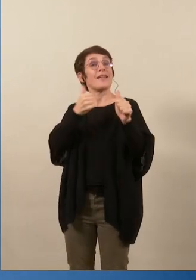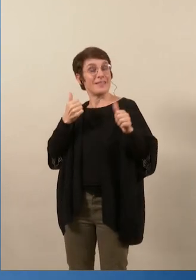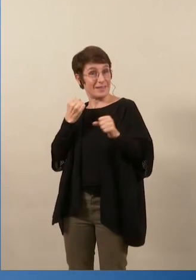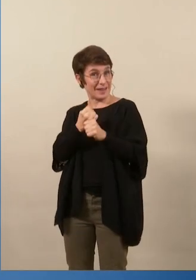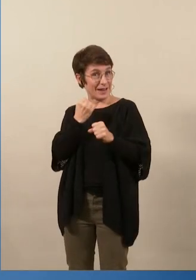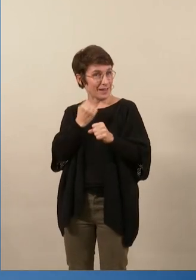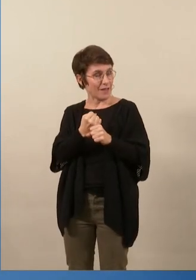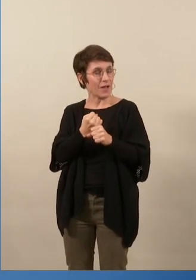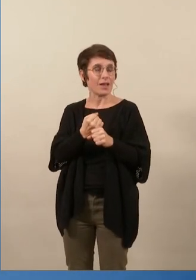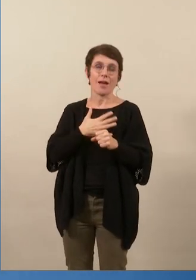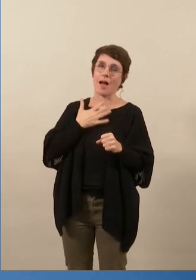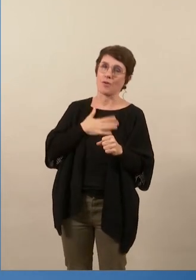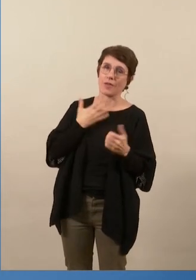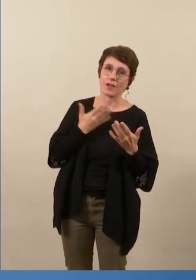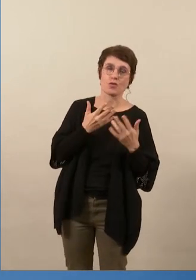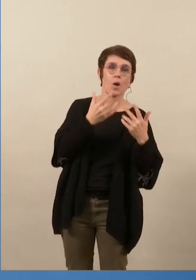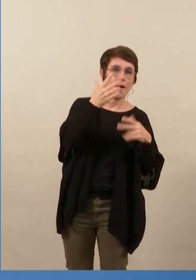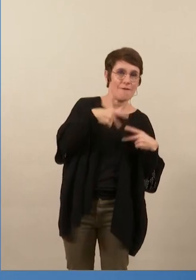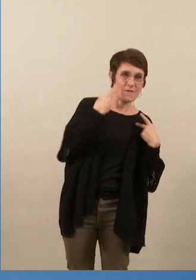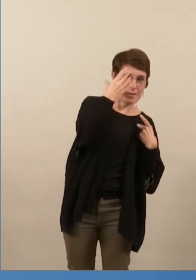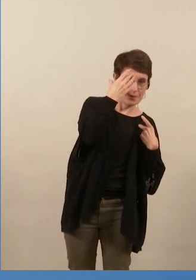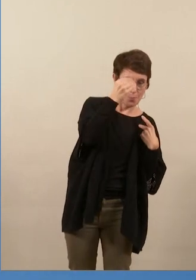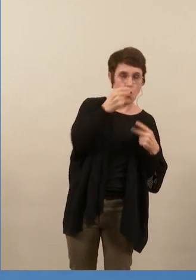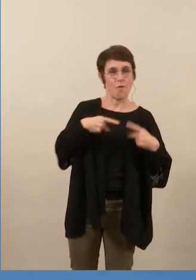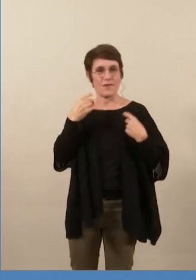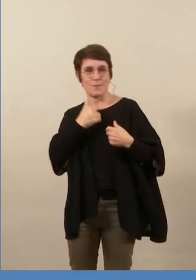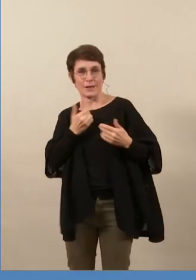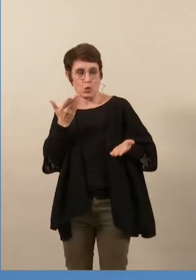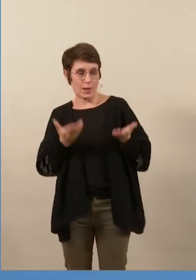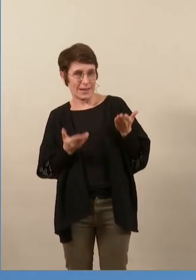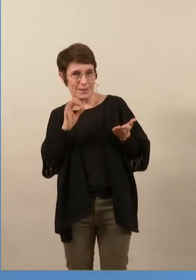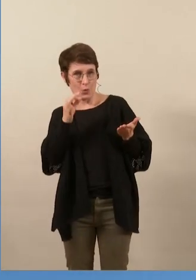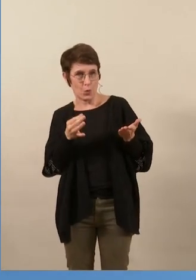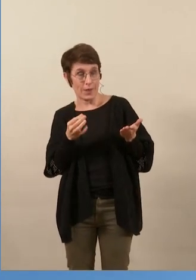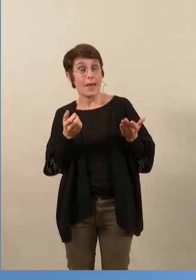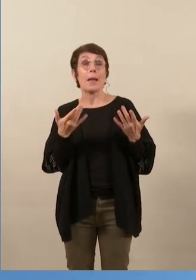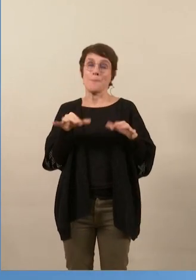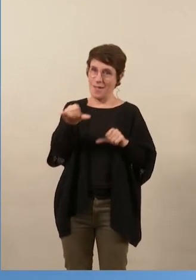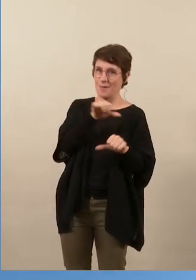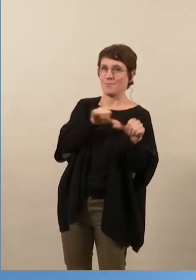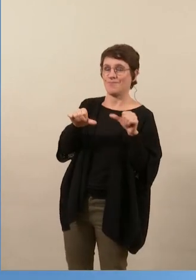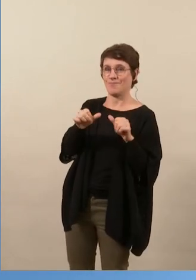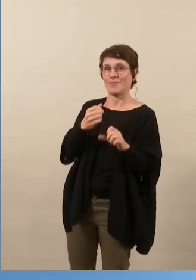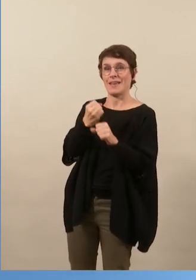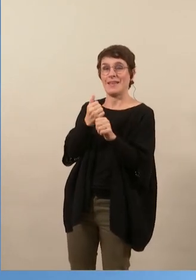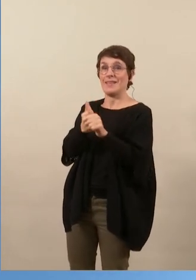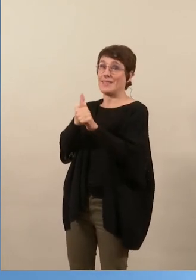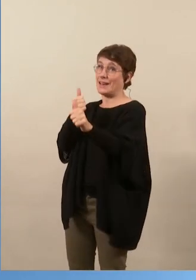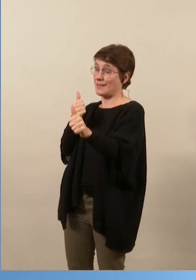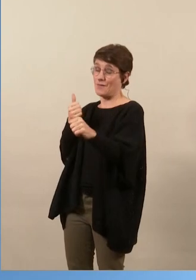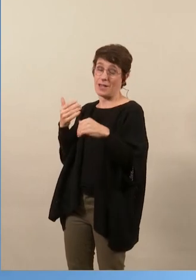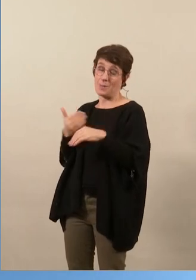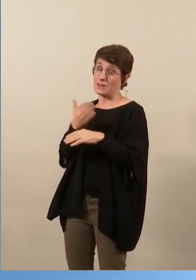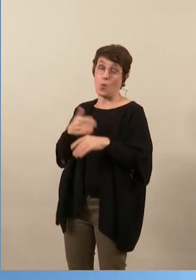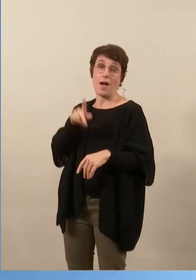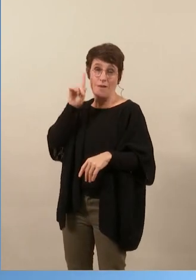concilier vie personnelle et vie professionnelle on peut aussi penser qu'il a des situations dans lesquelles les femmes vont davantage